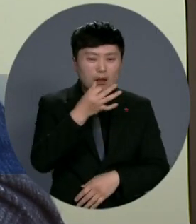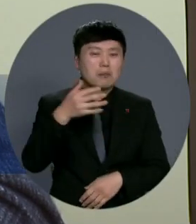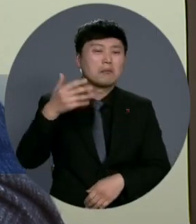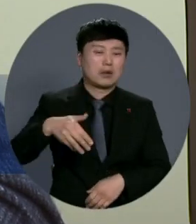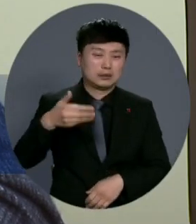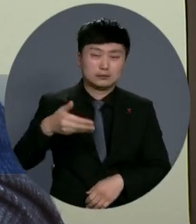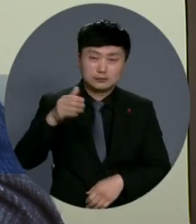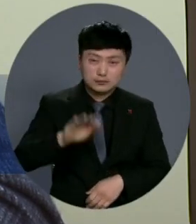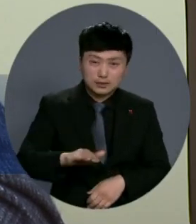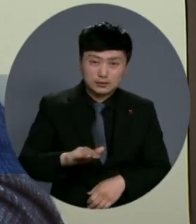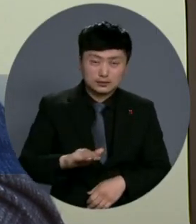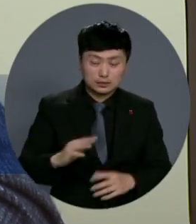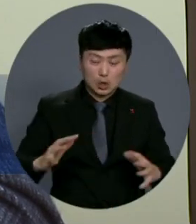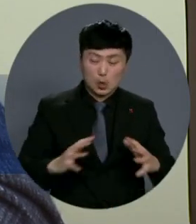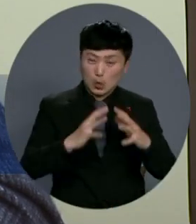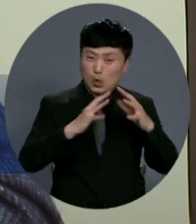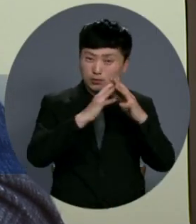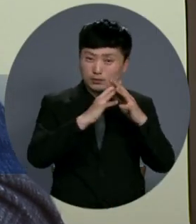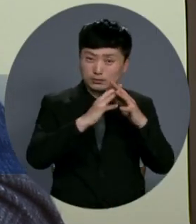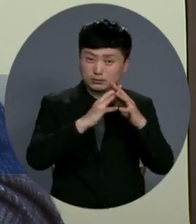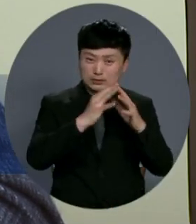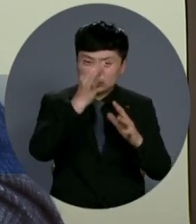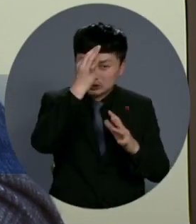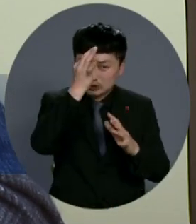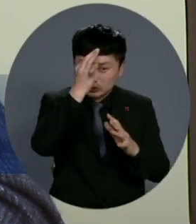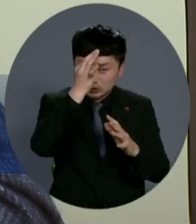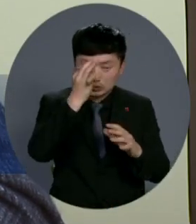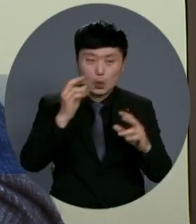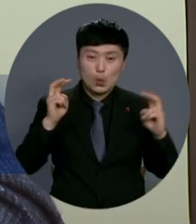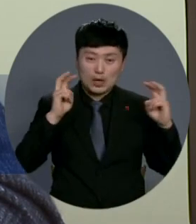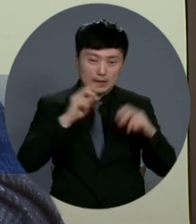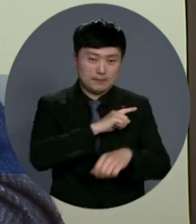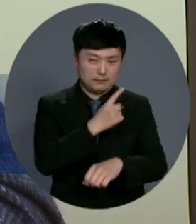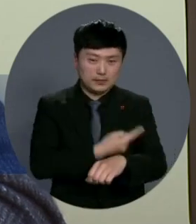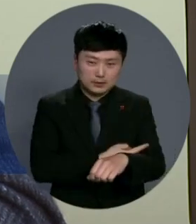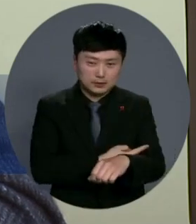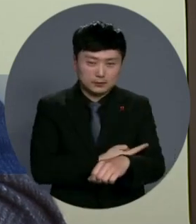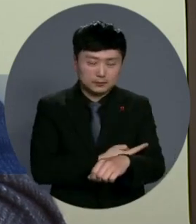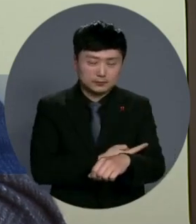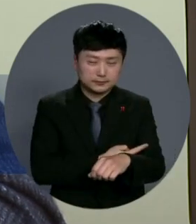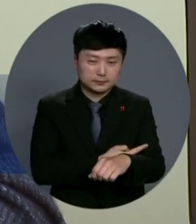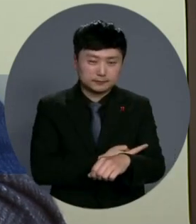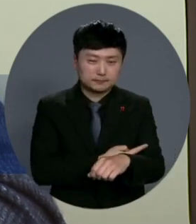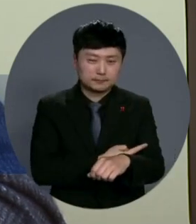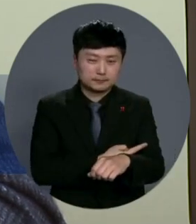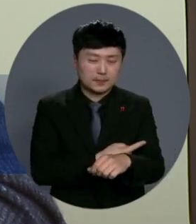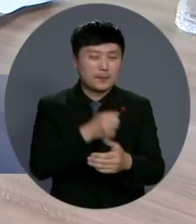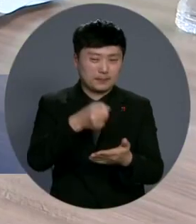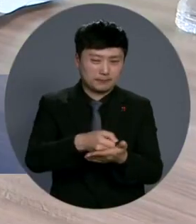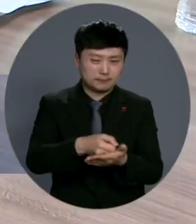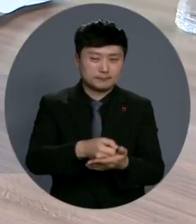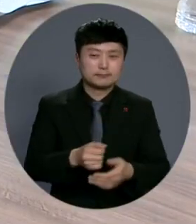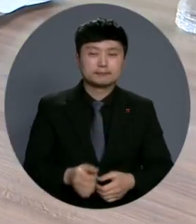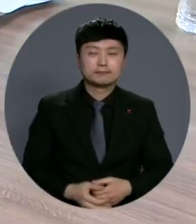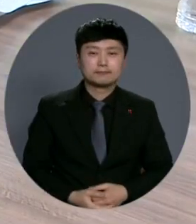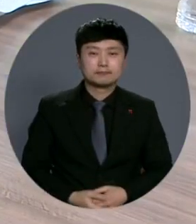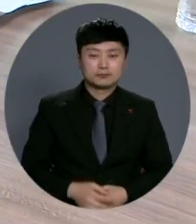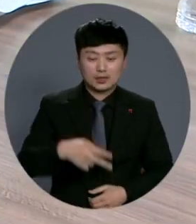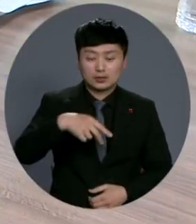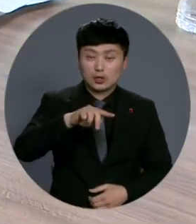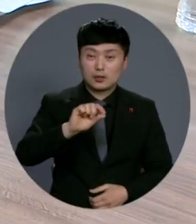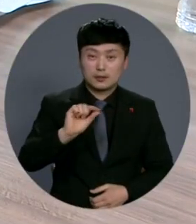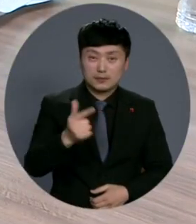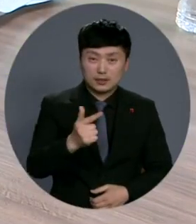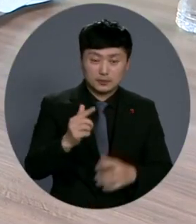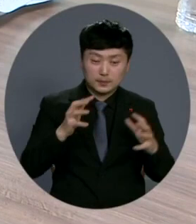시공의 안정성이나 그 회사의 능력을 보고 그걸 결정했다고. 서한이 최종